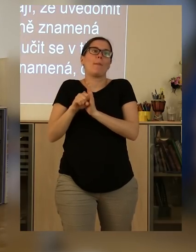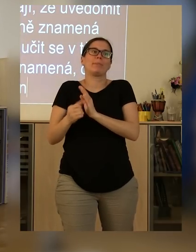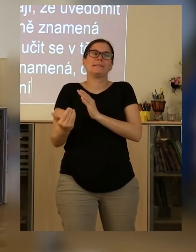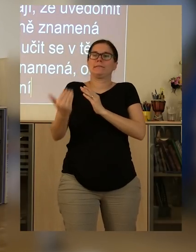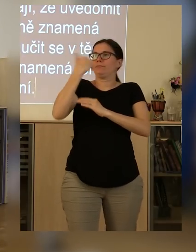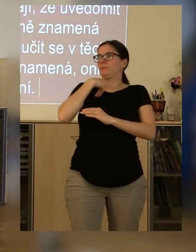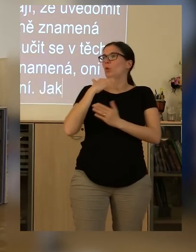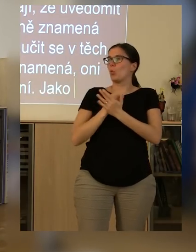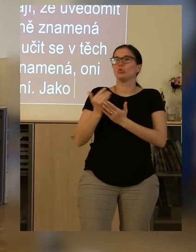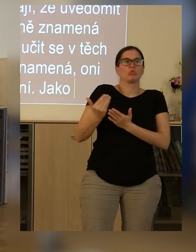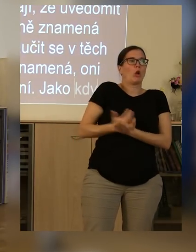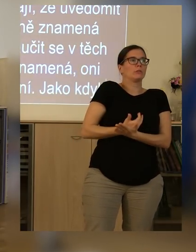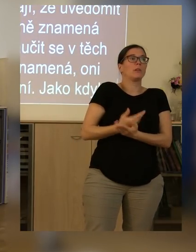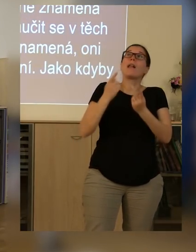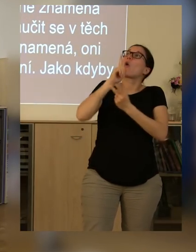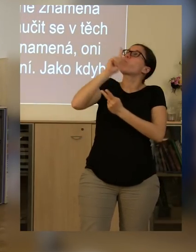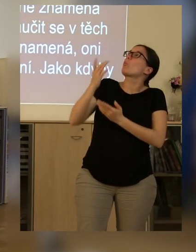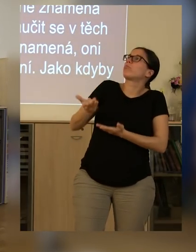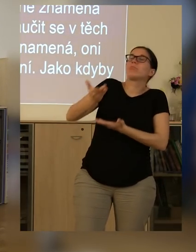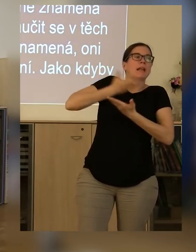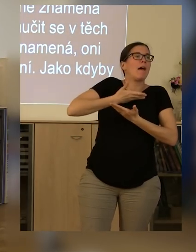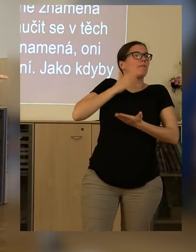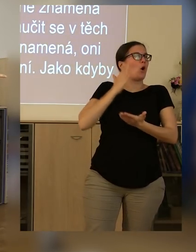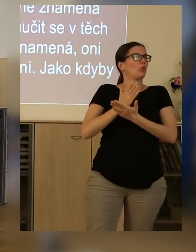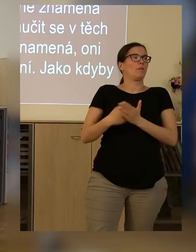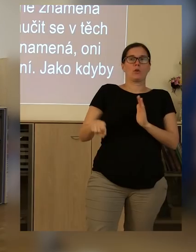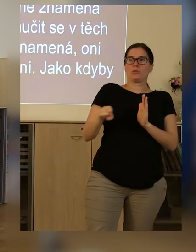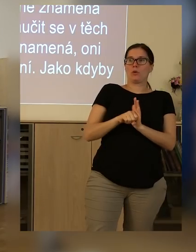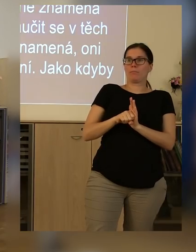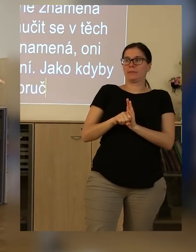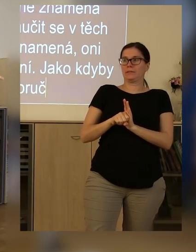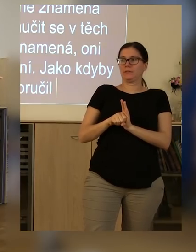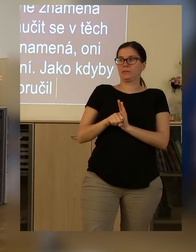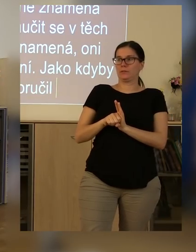Pán Bůh vám jako doručil ten vzkaz. Poprvé jenom pošlepat prsek,